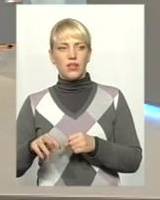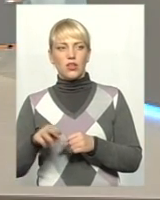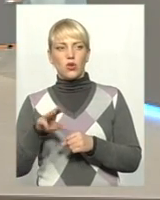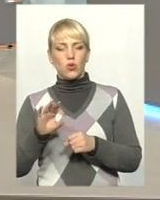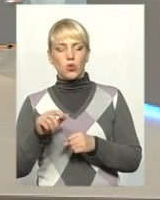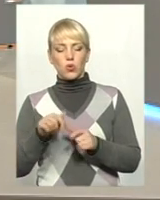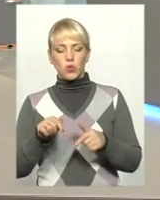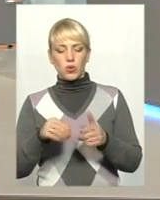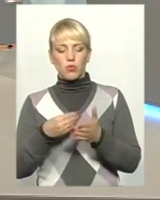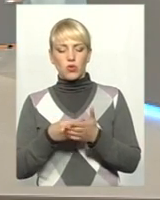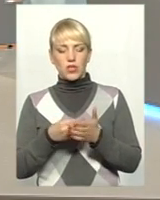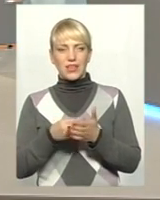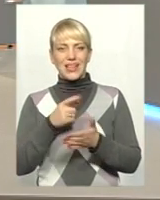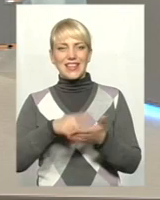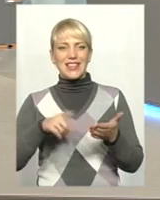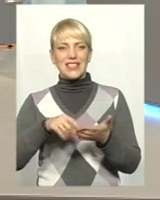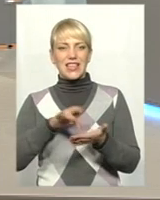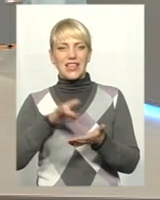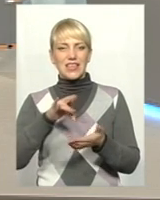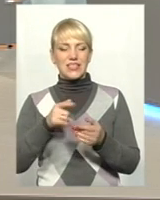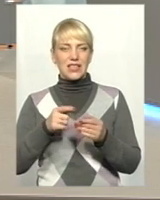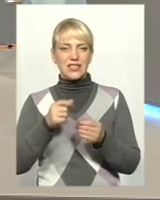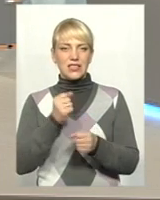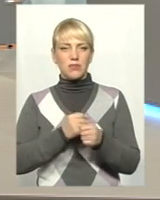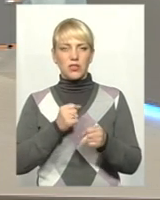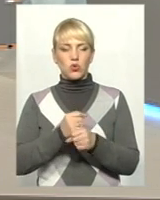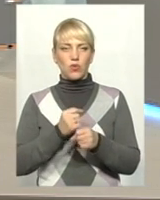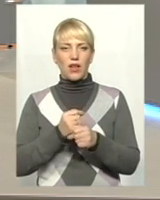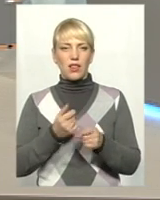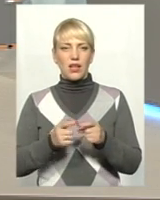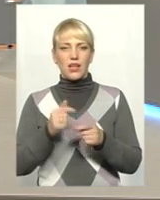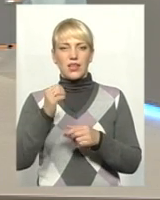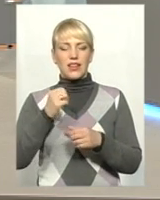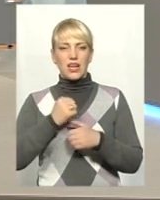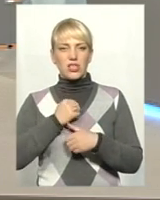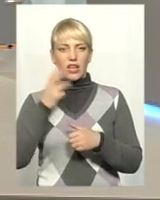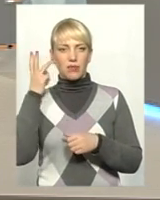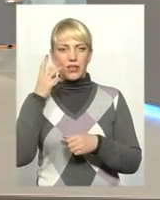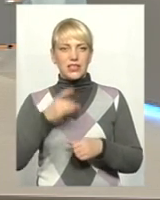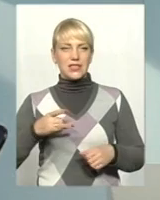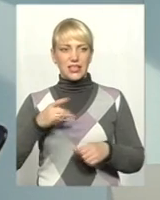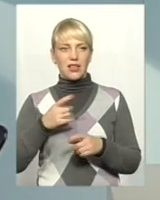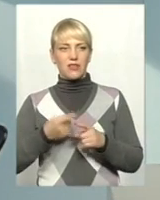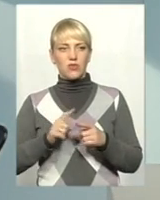бюджетна децентралізація спрацювала. Да, то хочу сказати, що на жаль, Хмельницький район цю